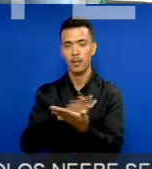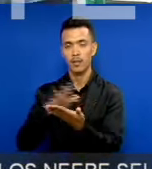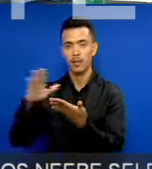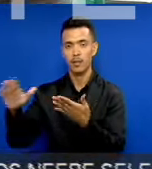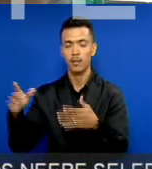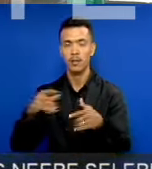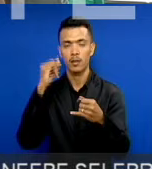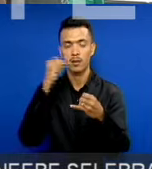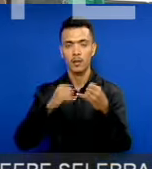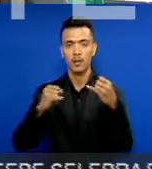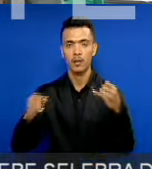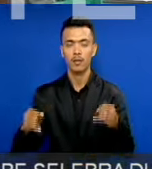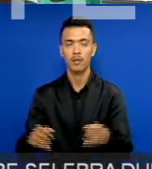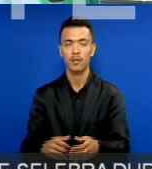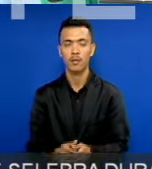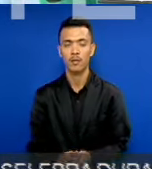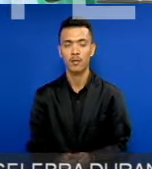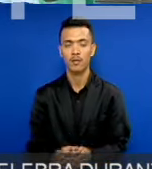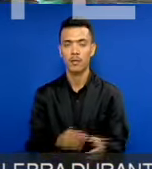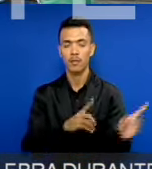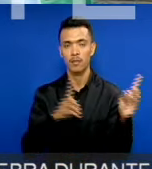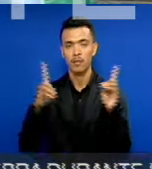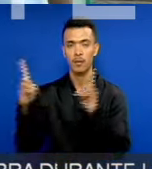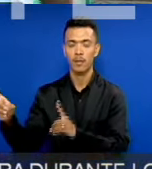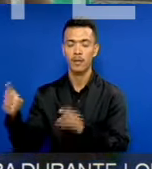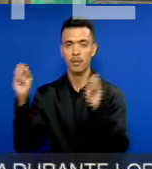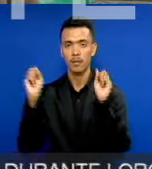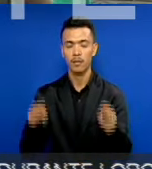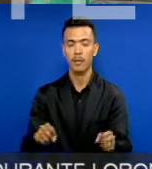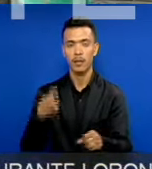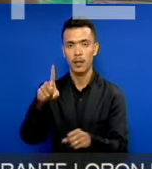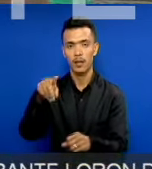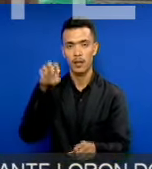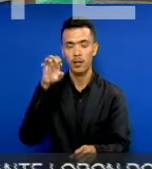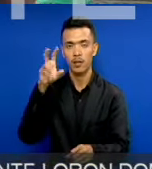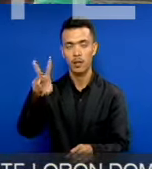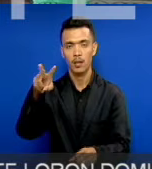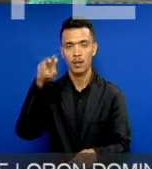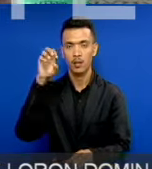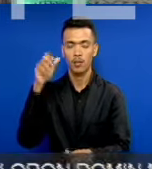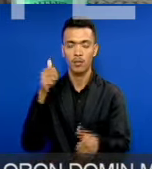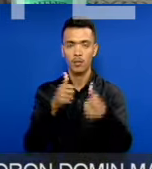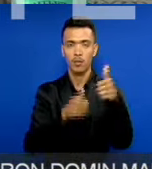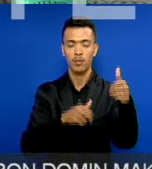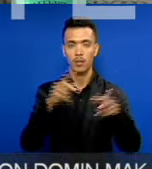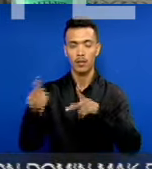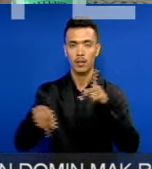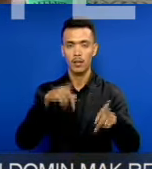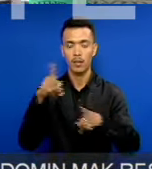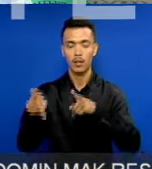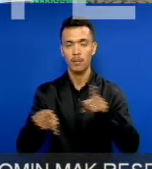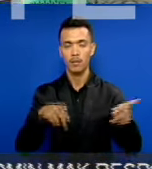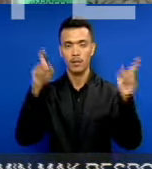ikus mai lor lor itu buat produs bela atas ida bela atas rua depende ba klien ini nih permintaan